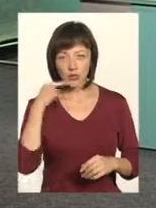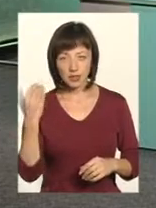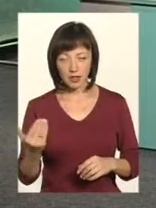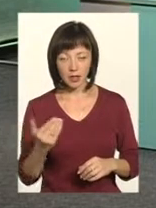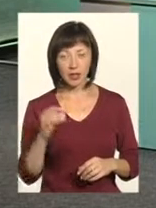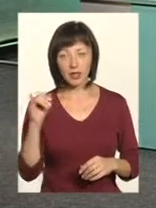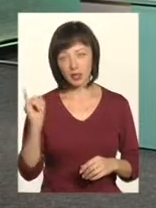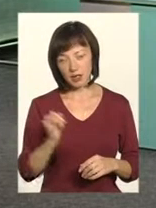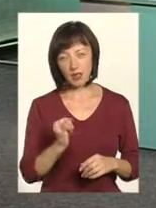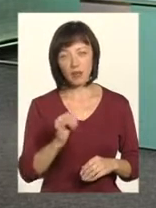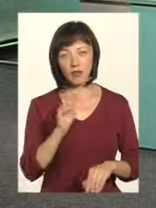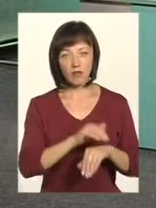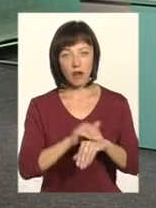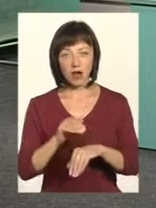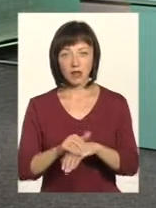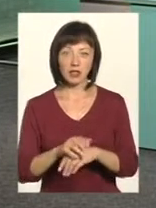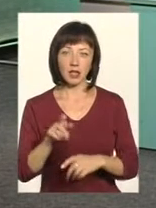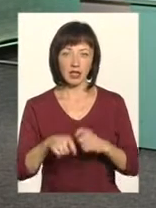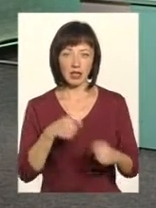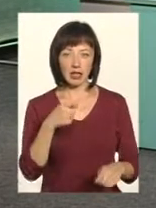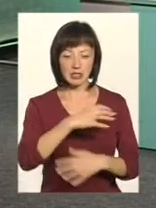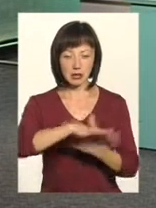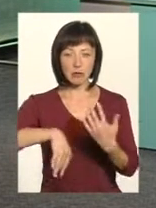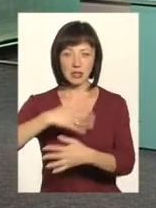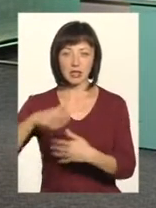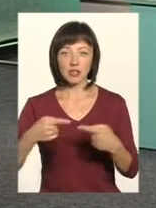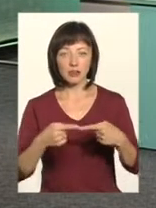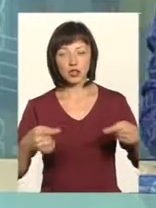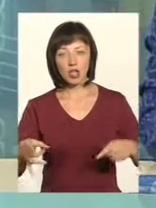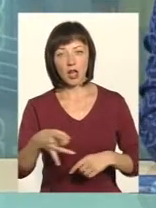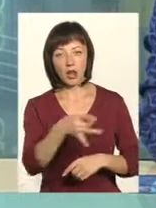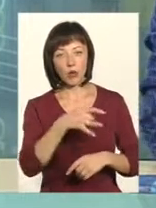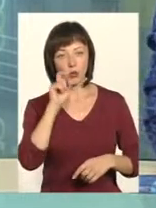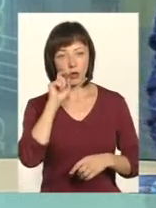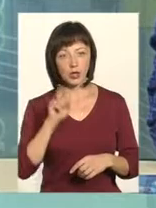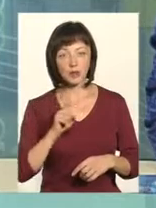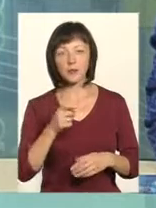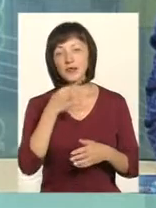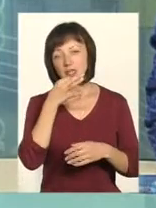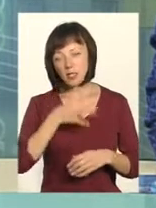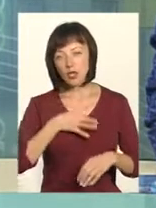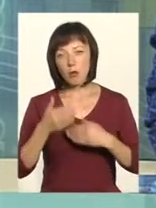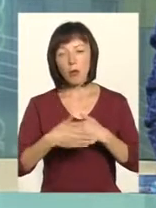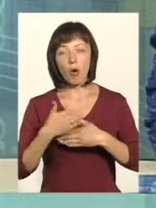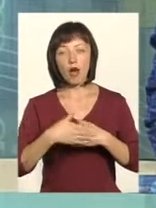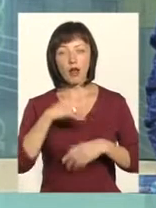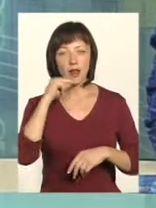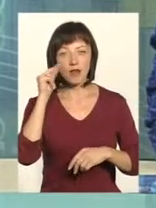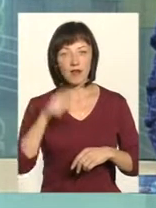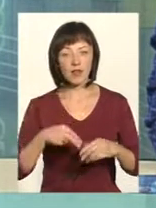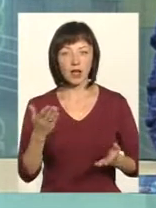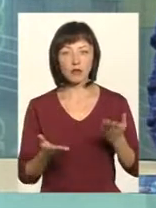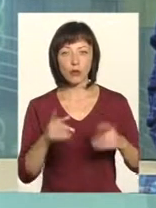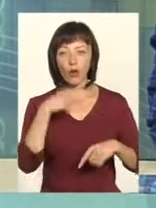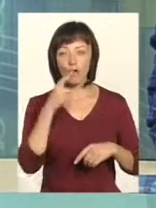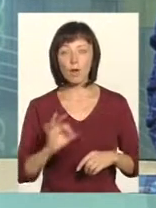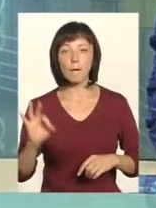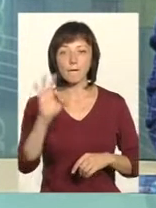й факти дестабілізації в інших регіонах нашої держави. Борис Івановичу, покарання винних, якщо ми говоримо